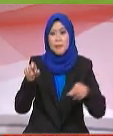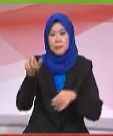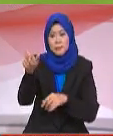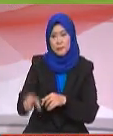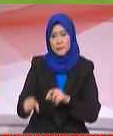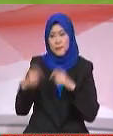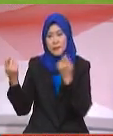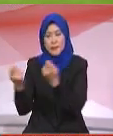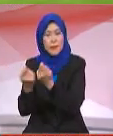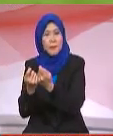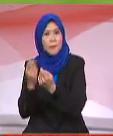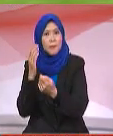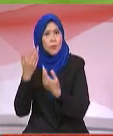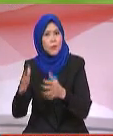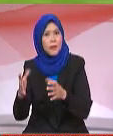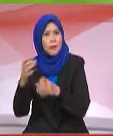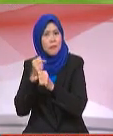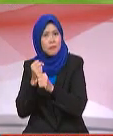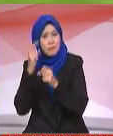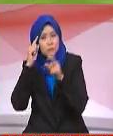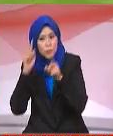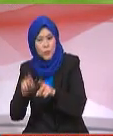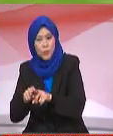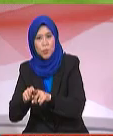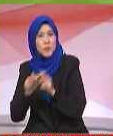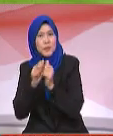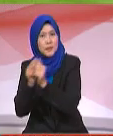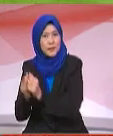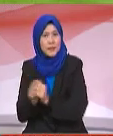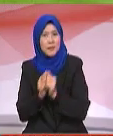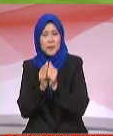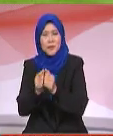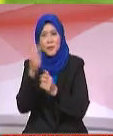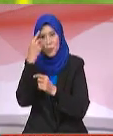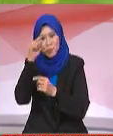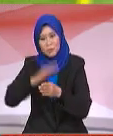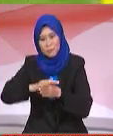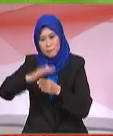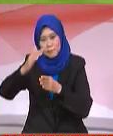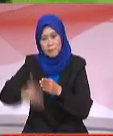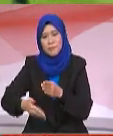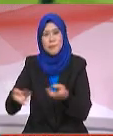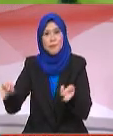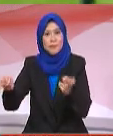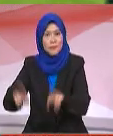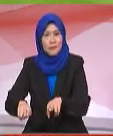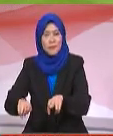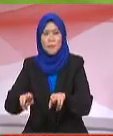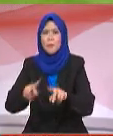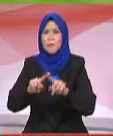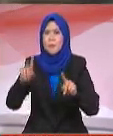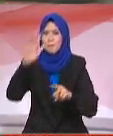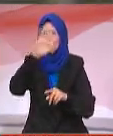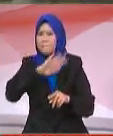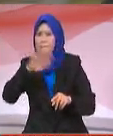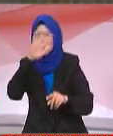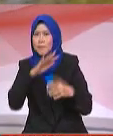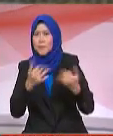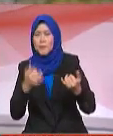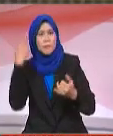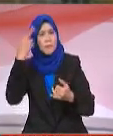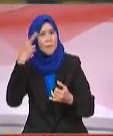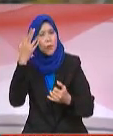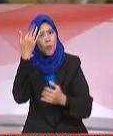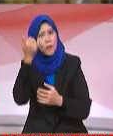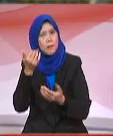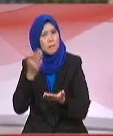dan pasukan dikatakan telah mencapai persetujuan bersama untuk menamatkan kontrak. Masih belum jelas mengenai faktor utama beliau